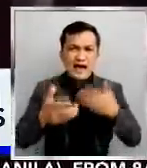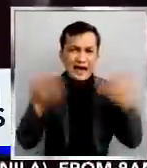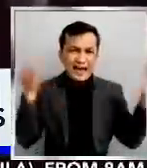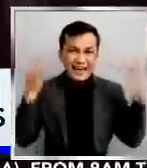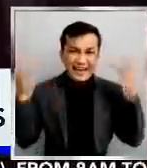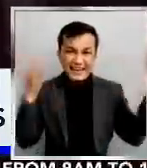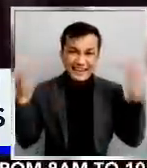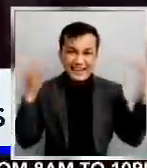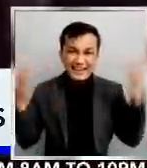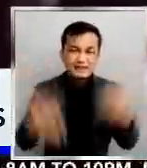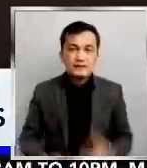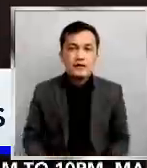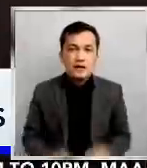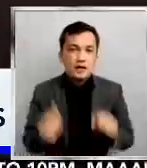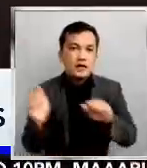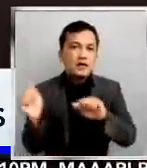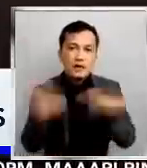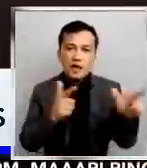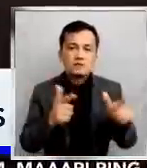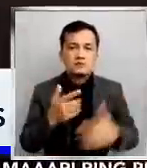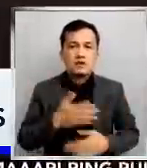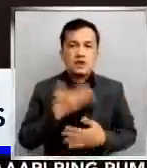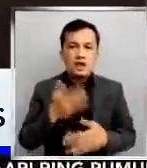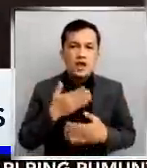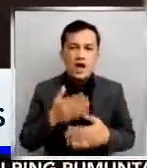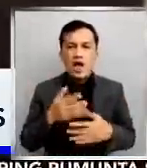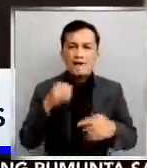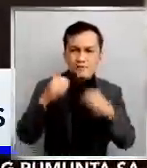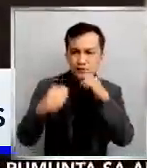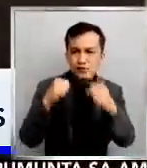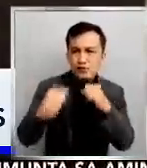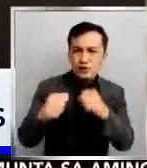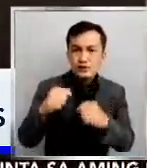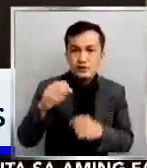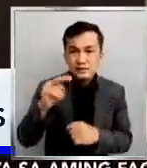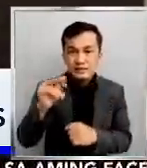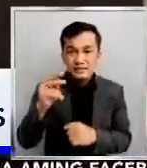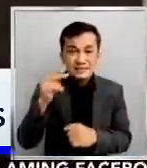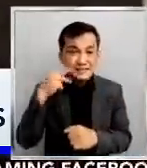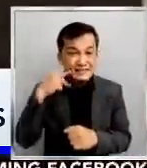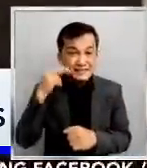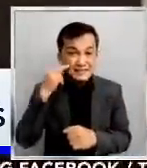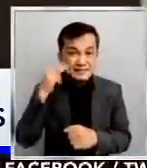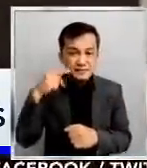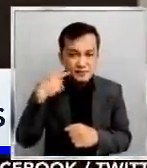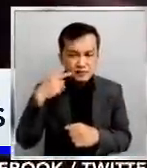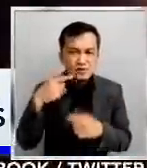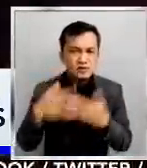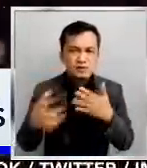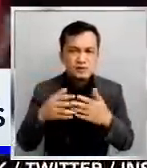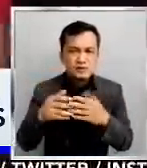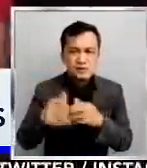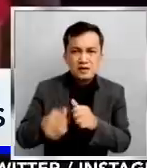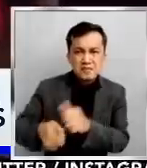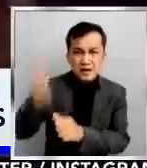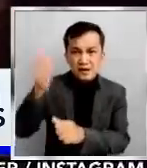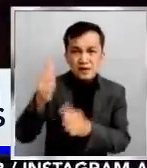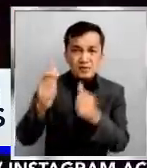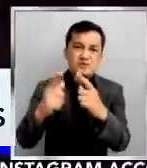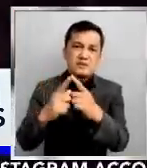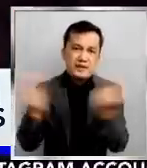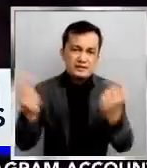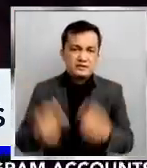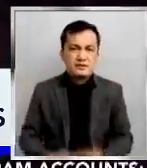Lahat pinagbunyi ang bawat suntok ni Nesthy, kahit pa nang i-anunsyo na ang pagkapanalo ni Irie ng Japan.